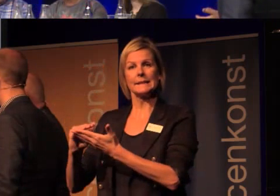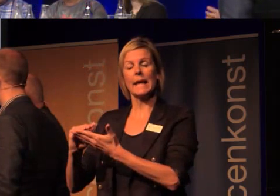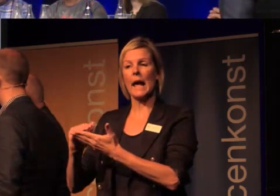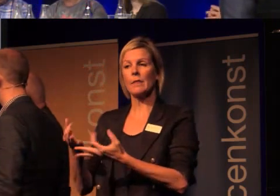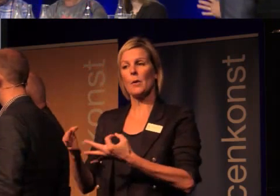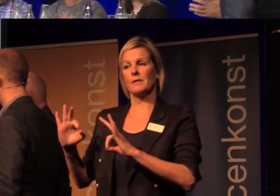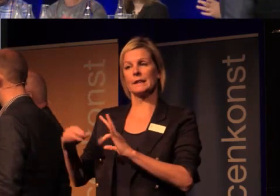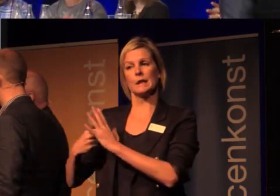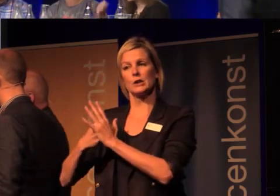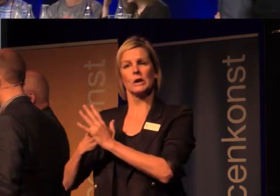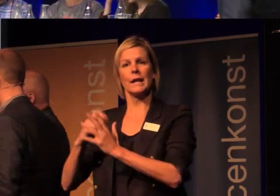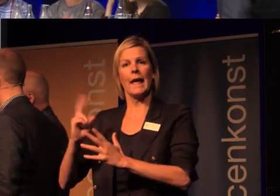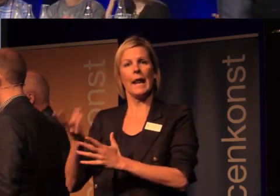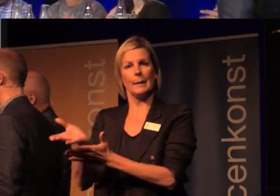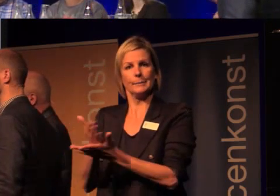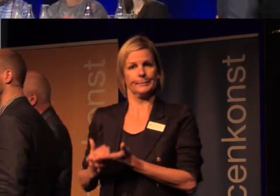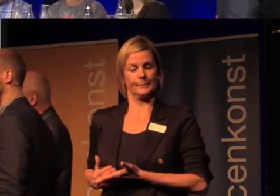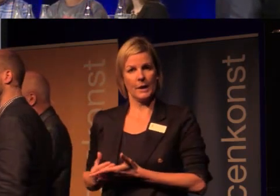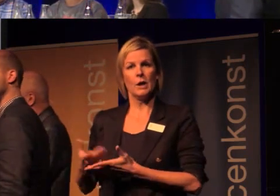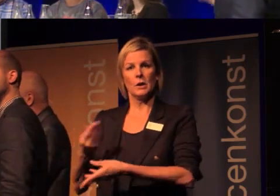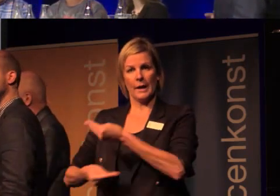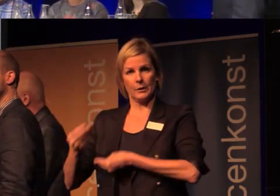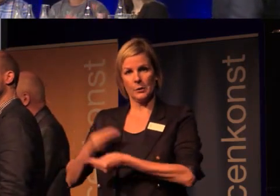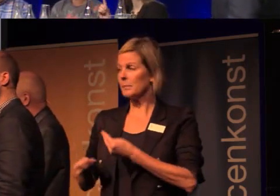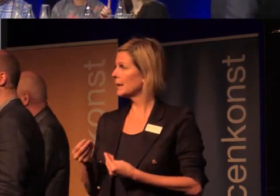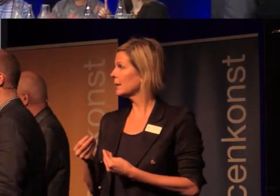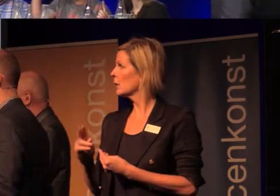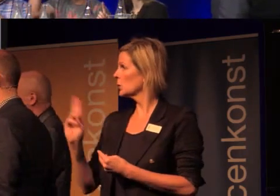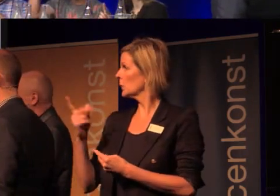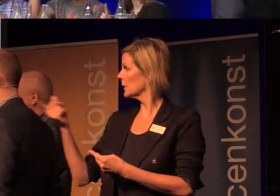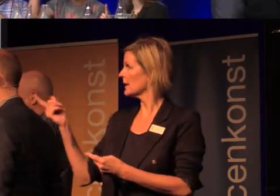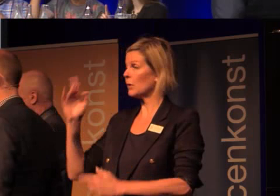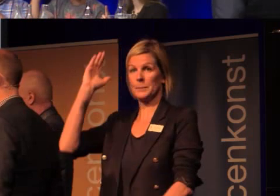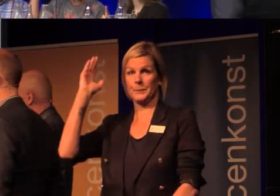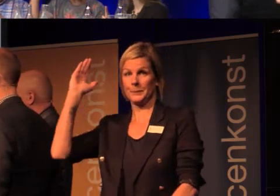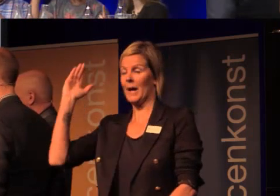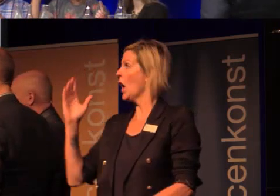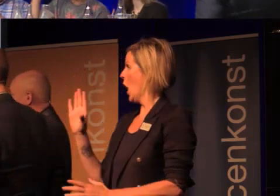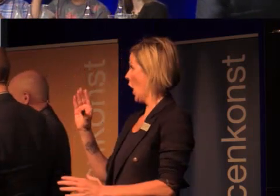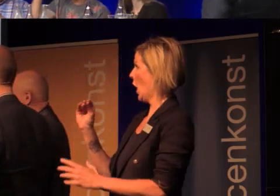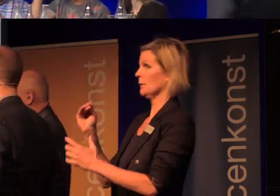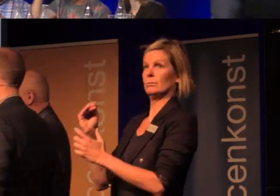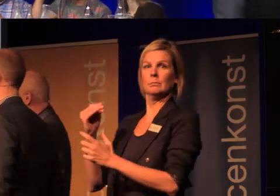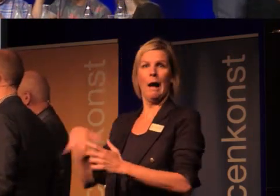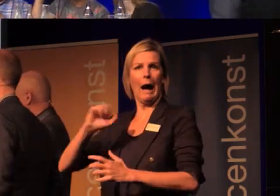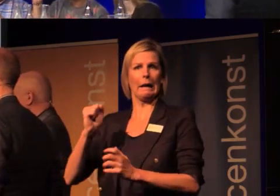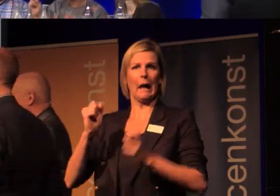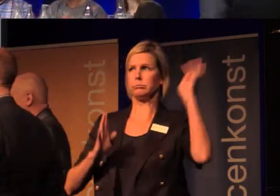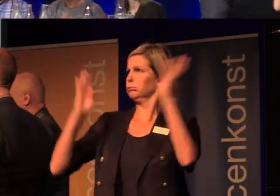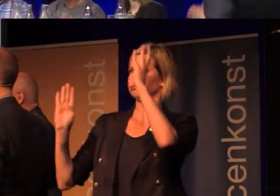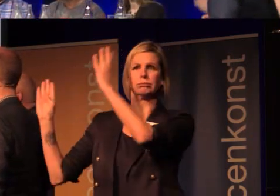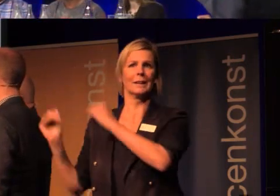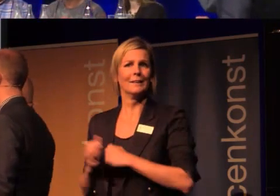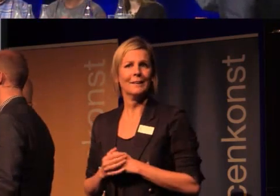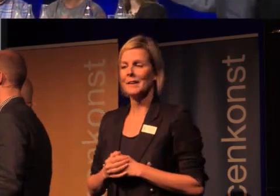det omfördelas? Vad har ni för synpunkter där? Nu får ni vifta också. Ja, här var det alla. Men då,